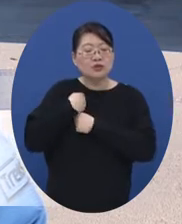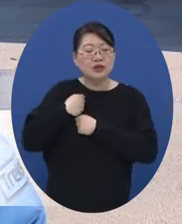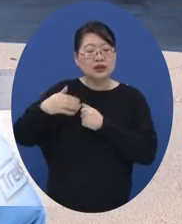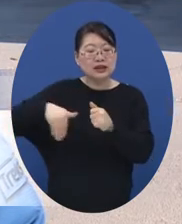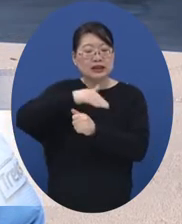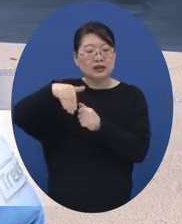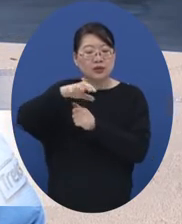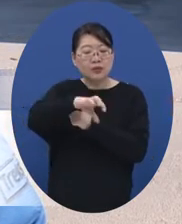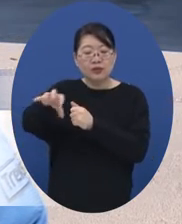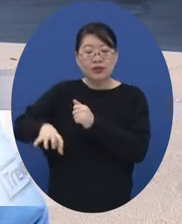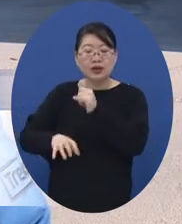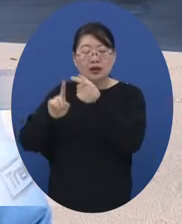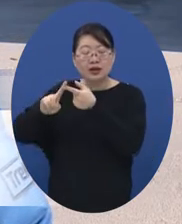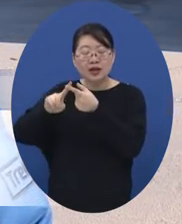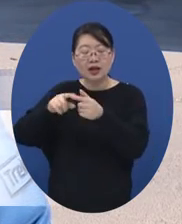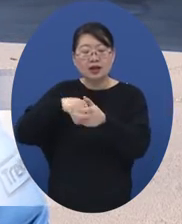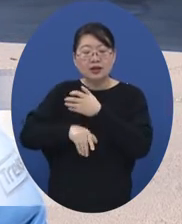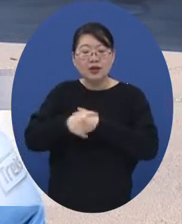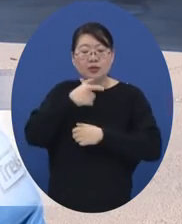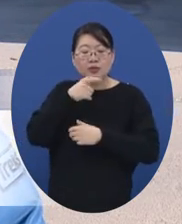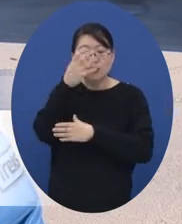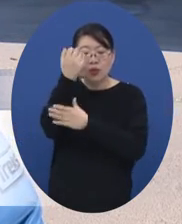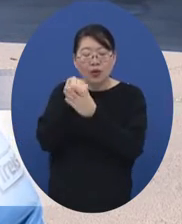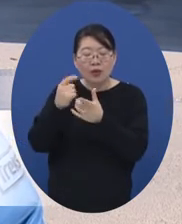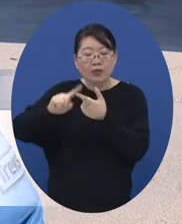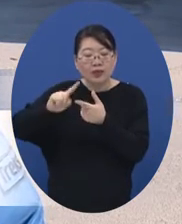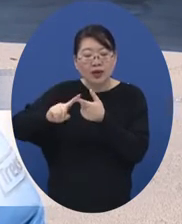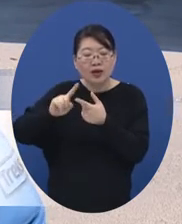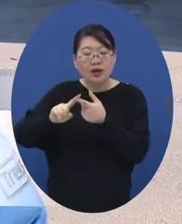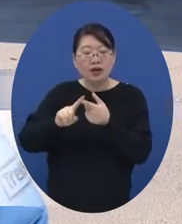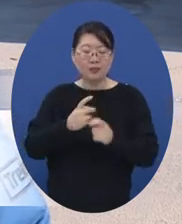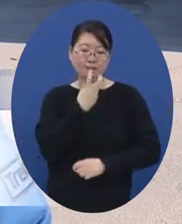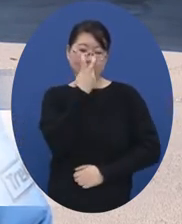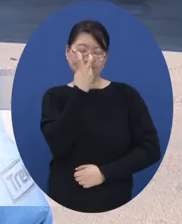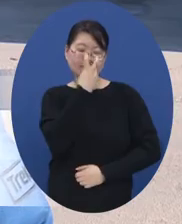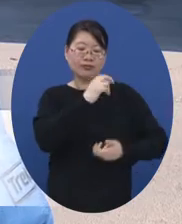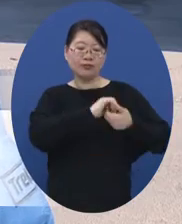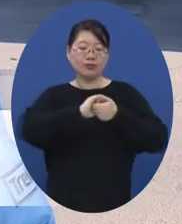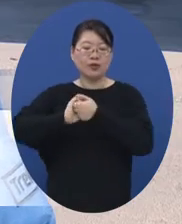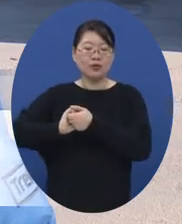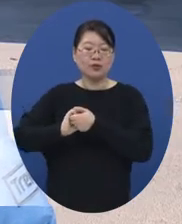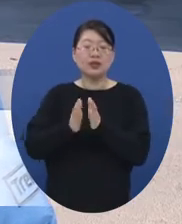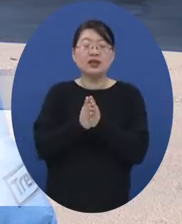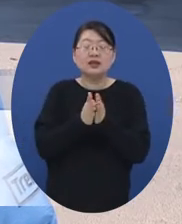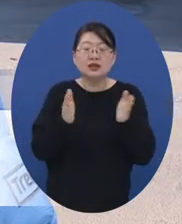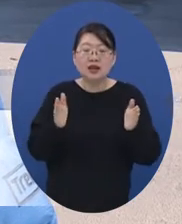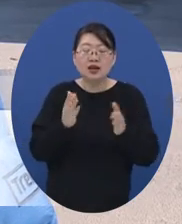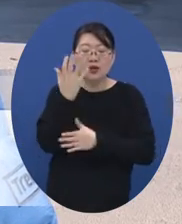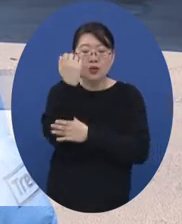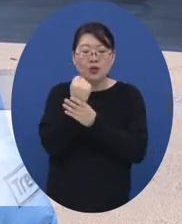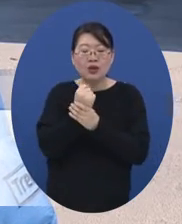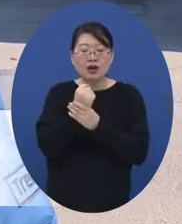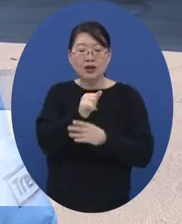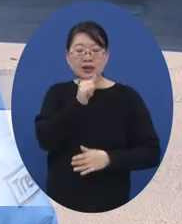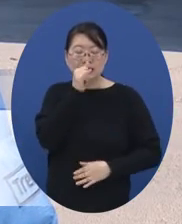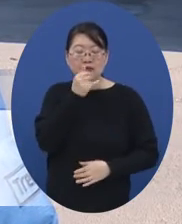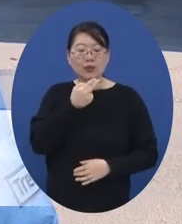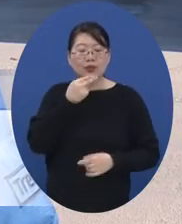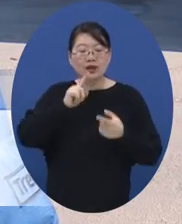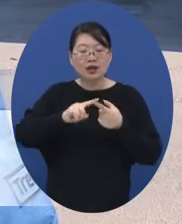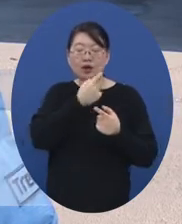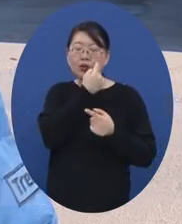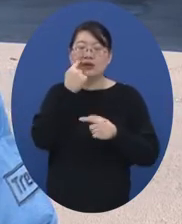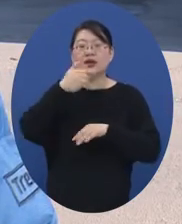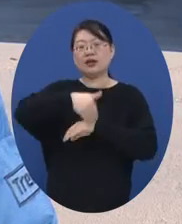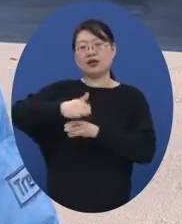미군기지 주변 지역에 대한 아 지하수 오염 요구에 대한 모니터링을 주기적으로 실시하여 오염 여부를